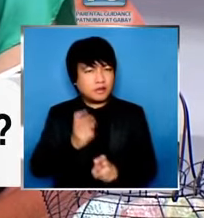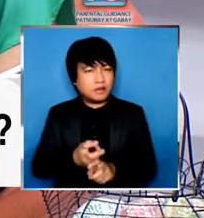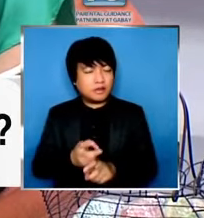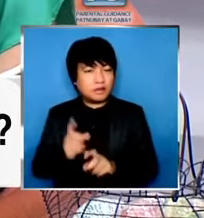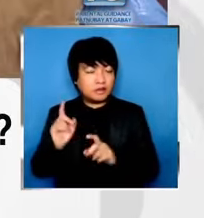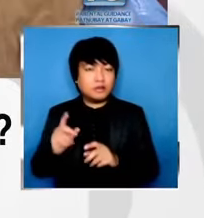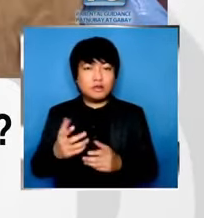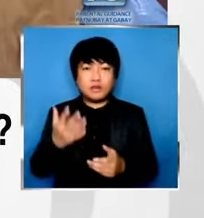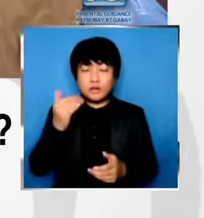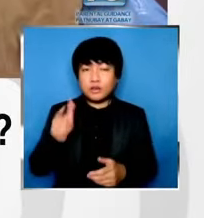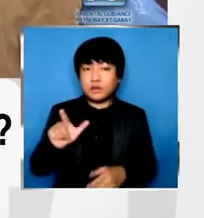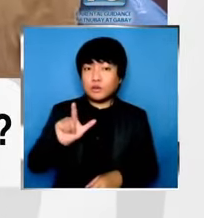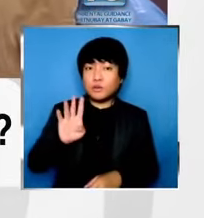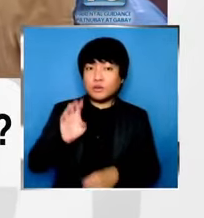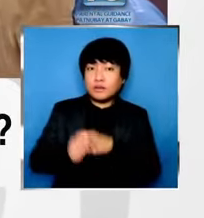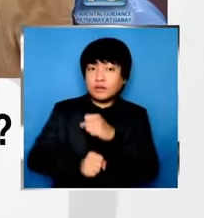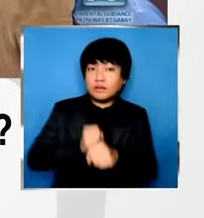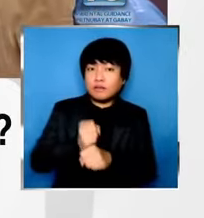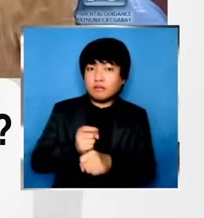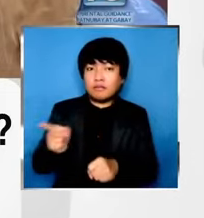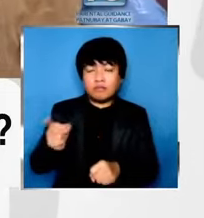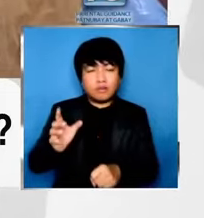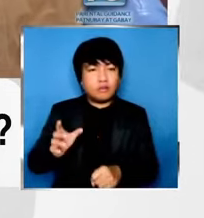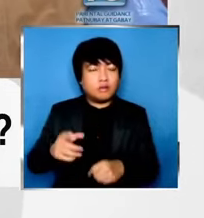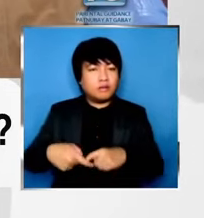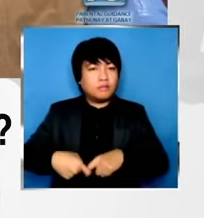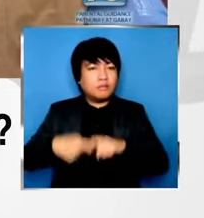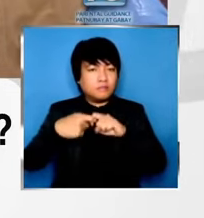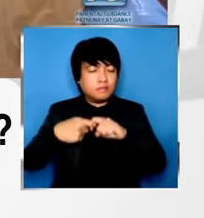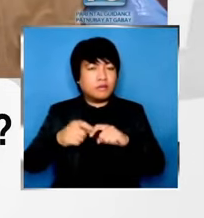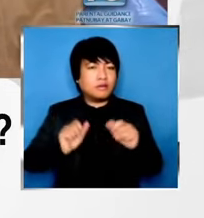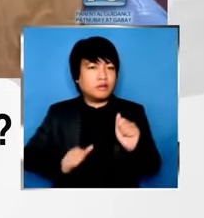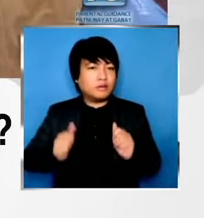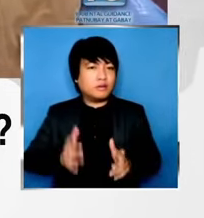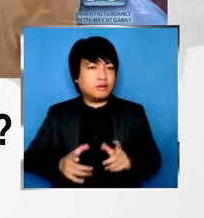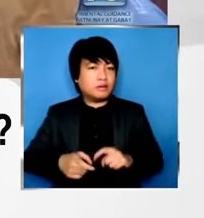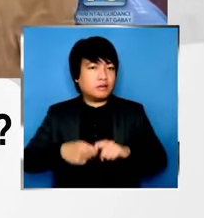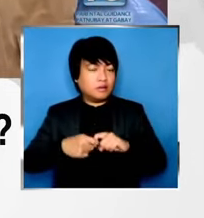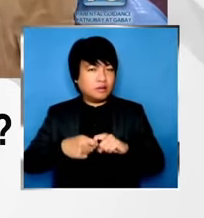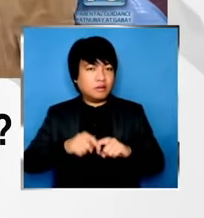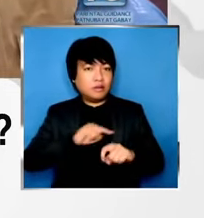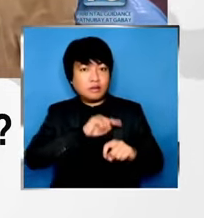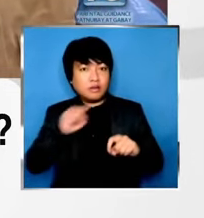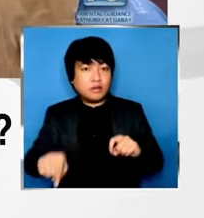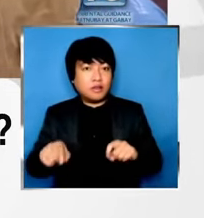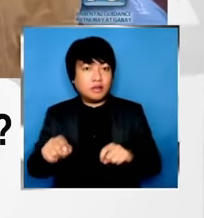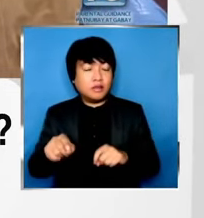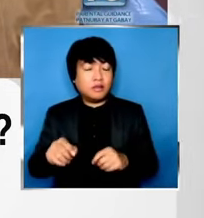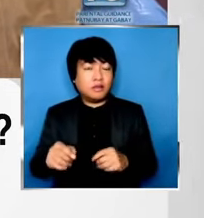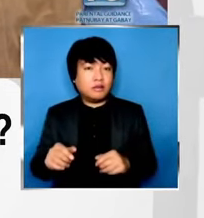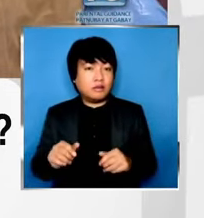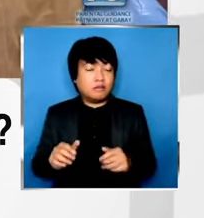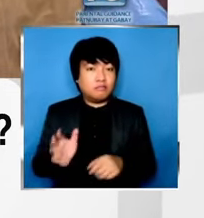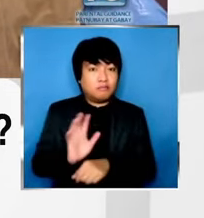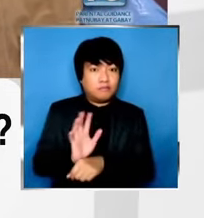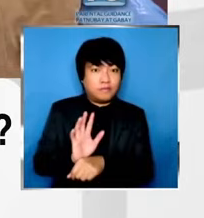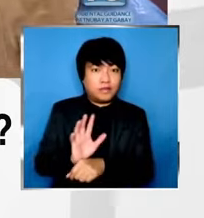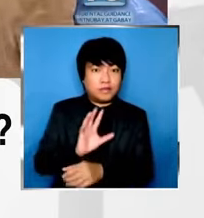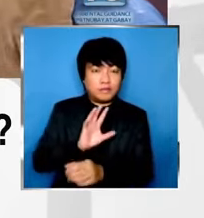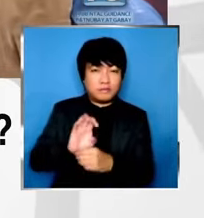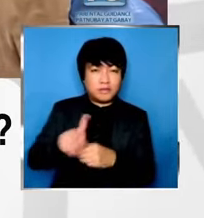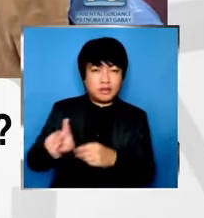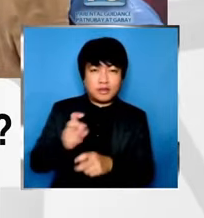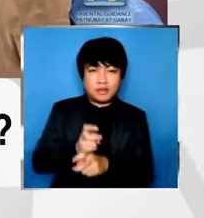years kang namahinga? I'm not gonna lie, Kuya Kim. No. No. Lie